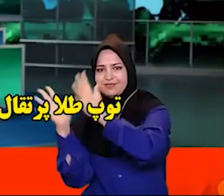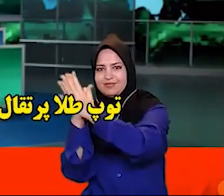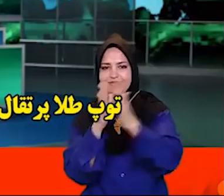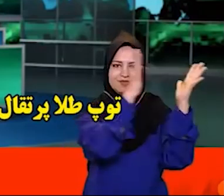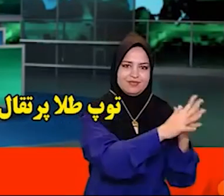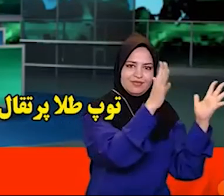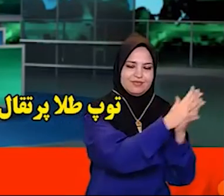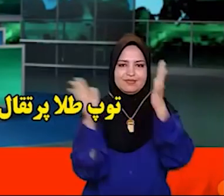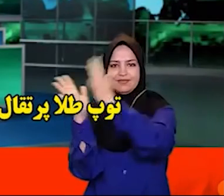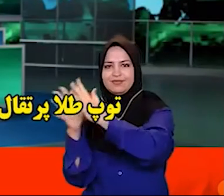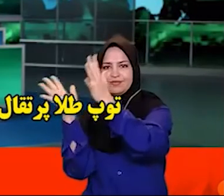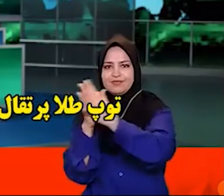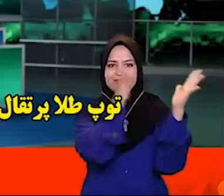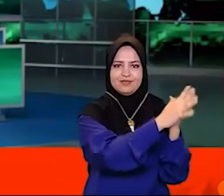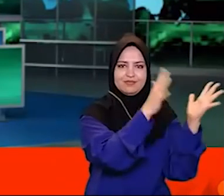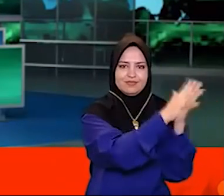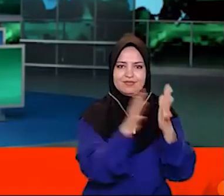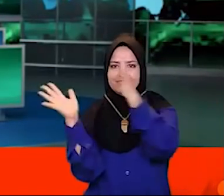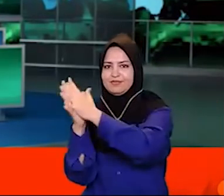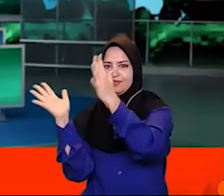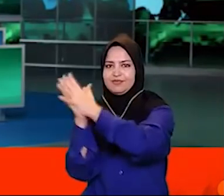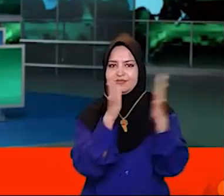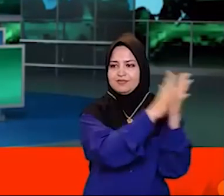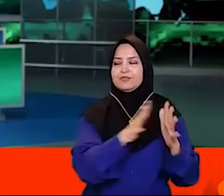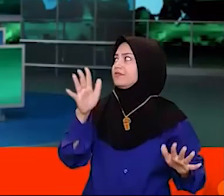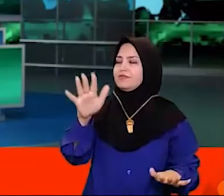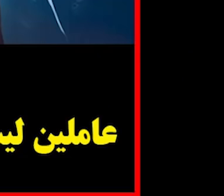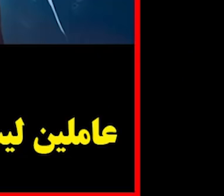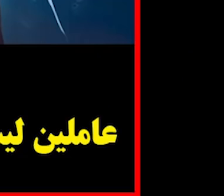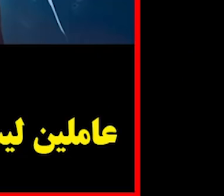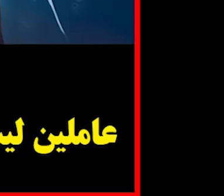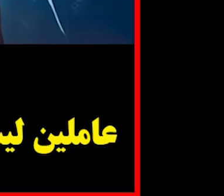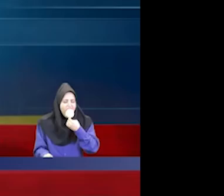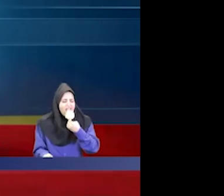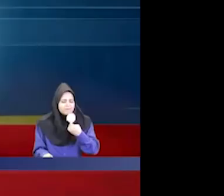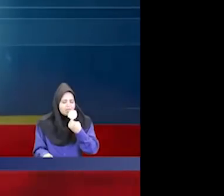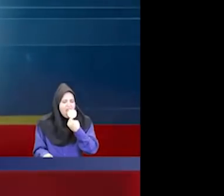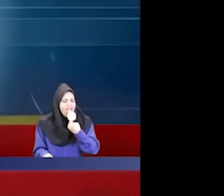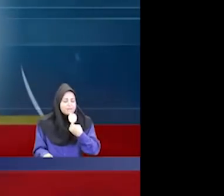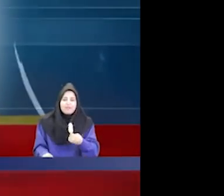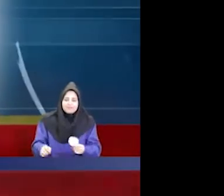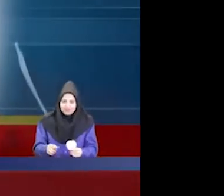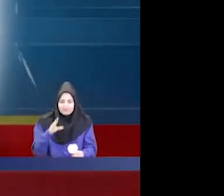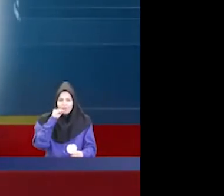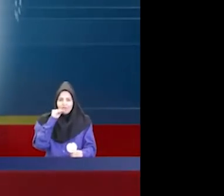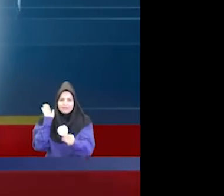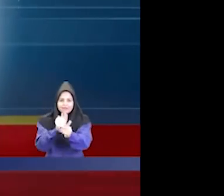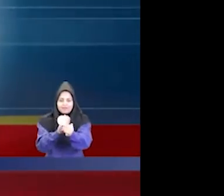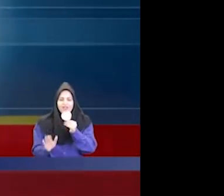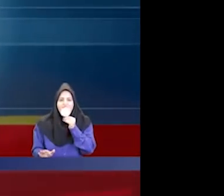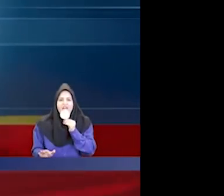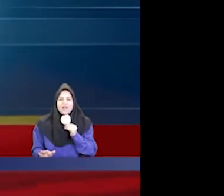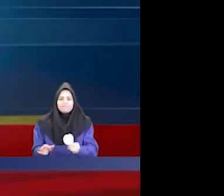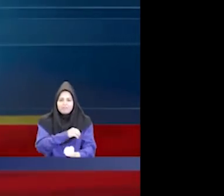باغ بغلدیم داورتون بغلدیم، توپ به طلا ببخشید. در پی ممنوعیت لیسیدن